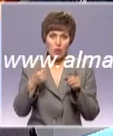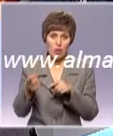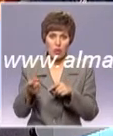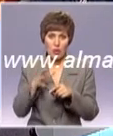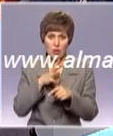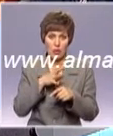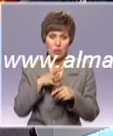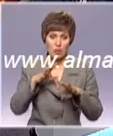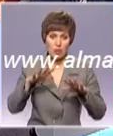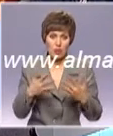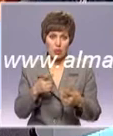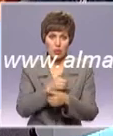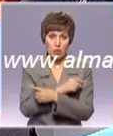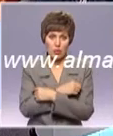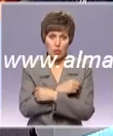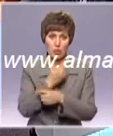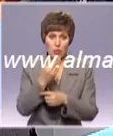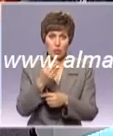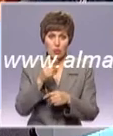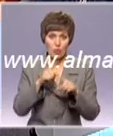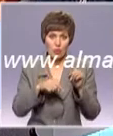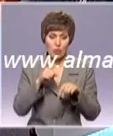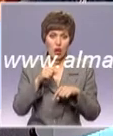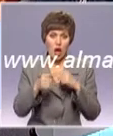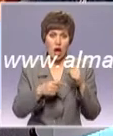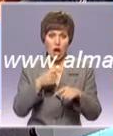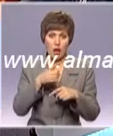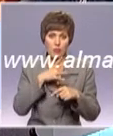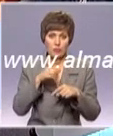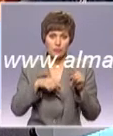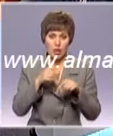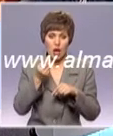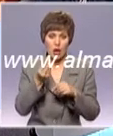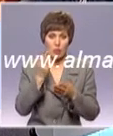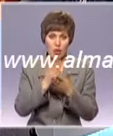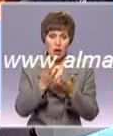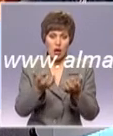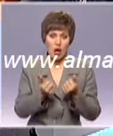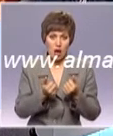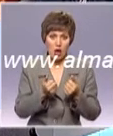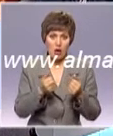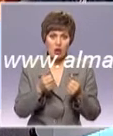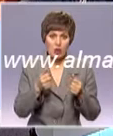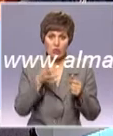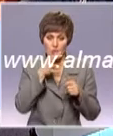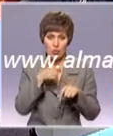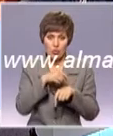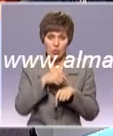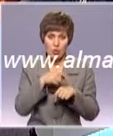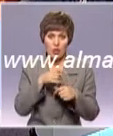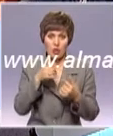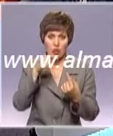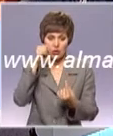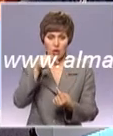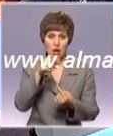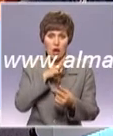мен, шыны керек. Оның бәрі туыстар арқылы туысың болса, ақшың болса аласың дейді. Қазір сондай заман дейді. Ол расы дұрып па? Газеттің бетін